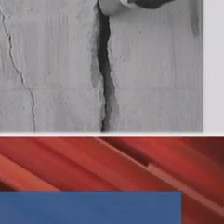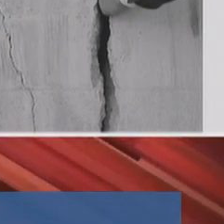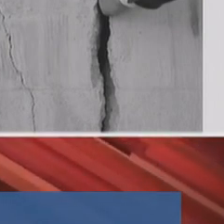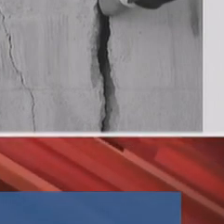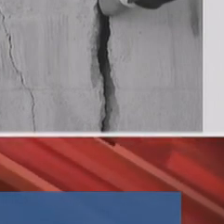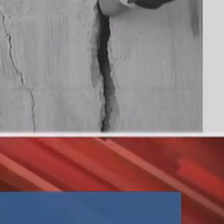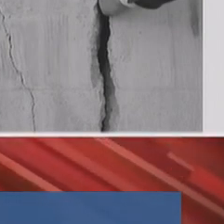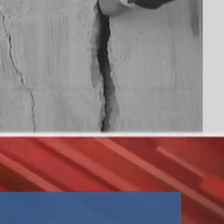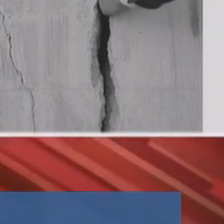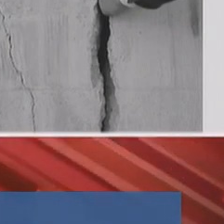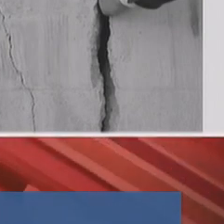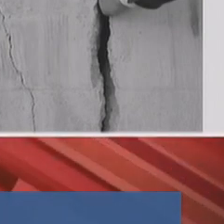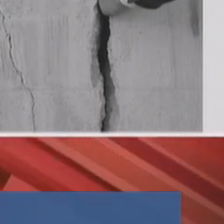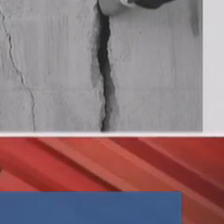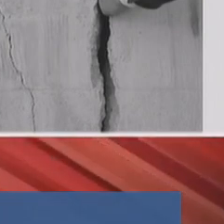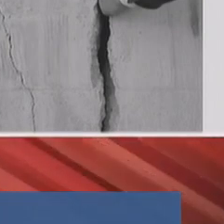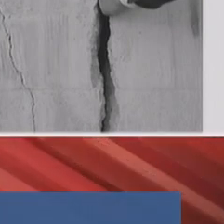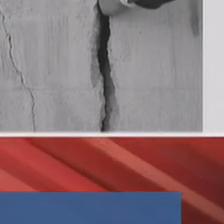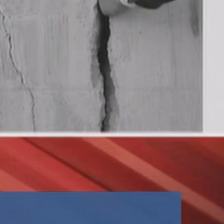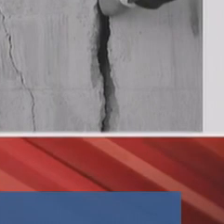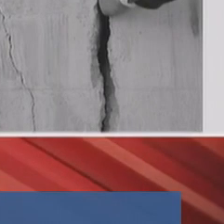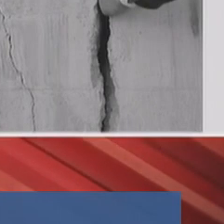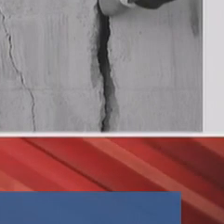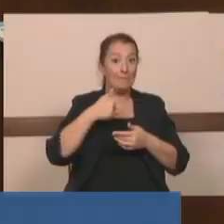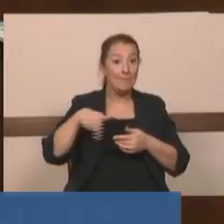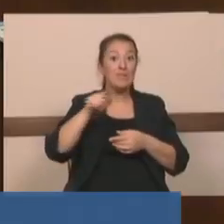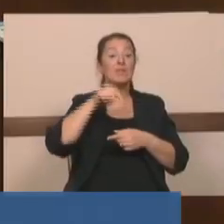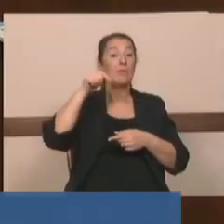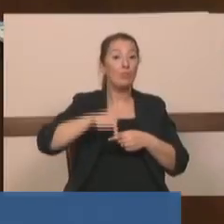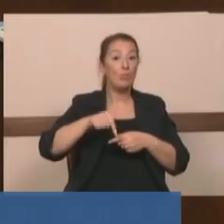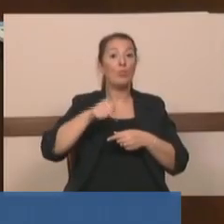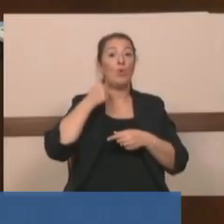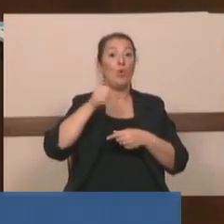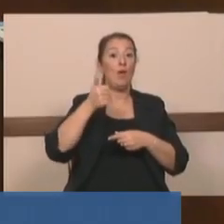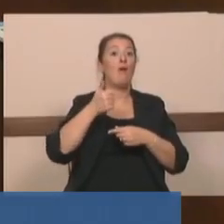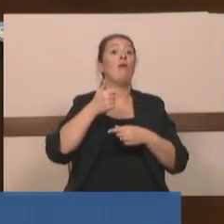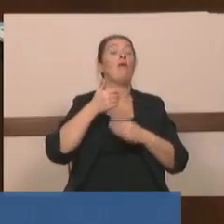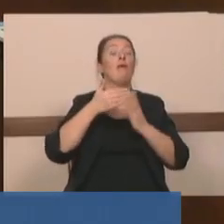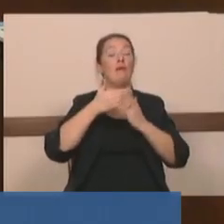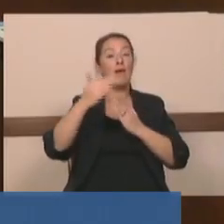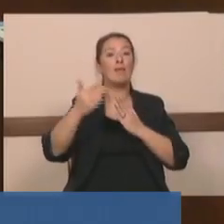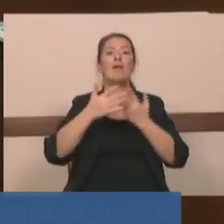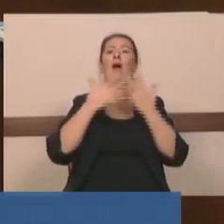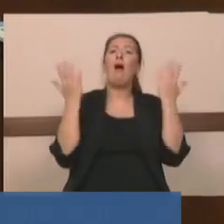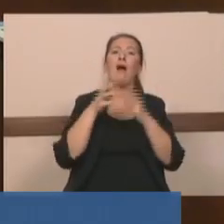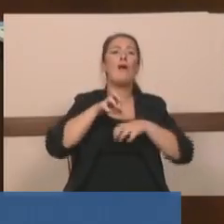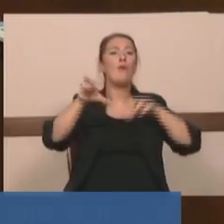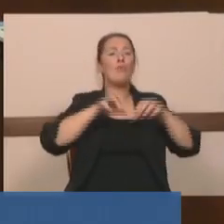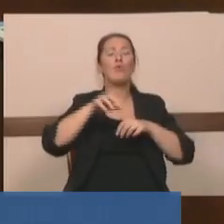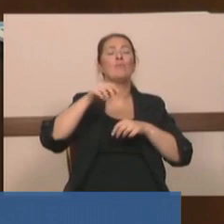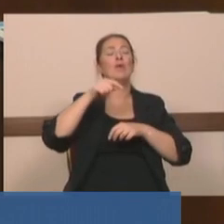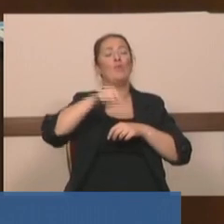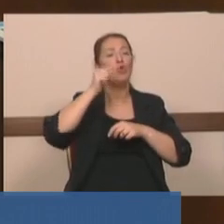keşfi hazırlandı ödenek gönderildi yalnız eee ödenek çıkmadı. Hangi alanda bu millete hizmet götürdüysek